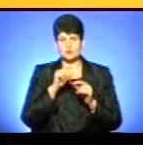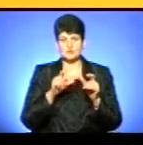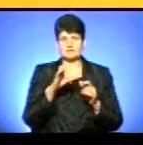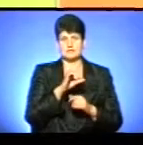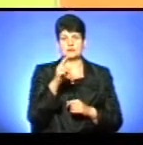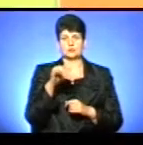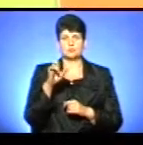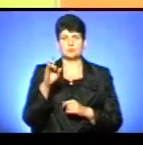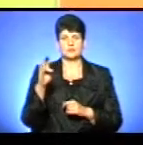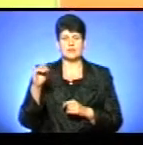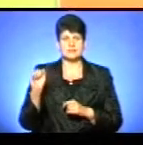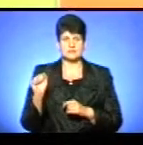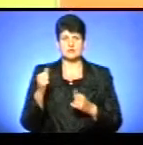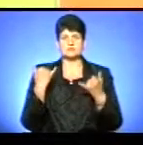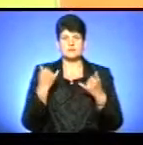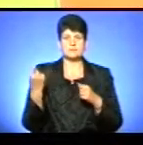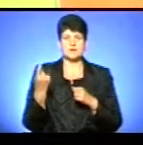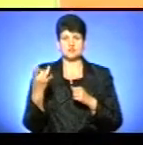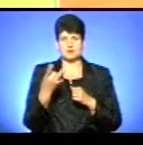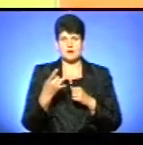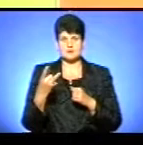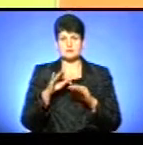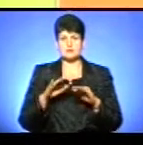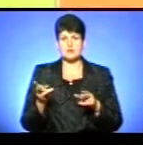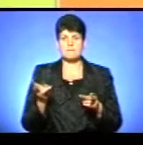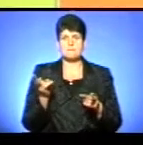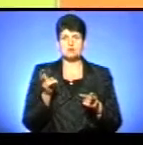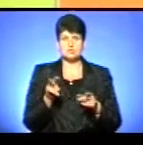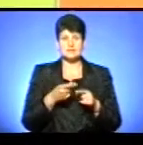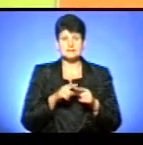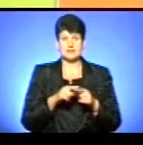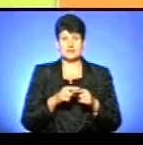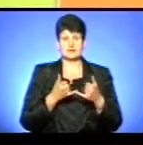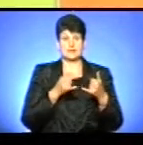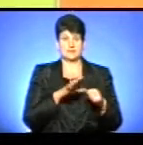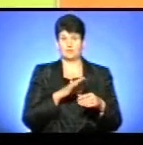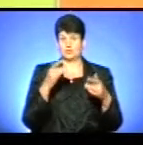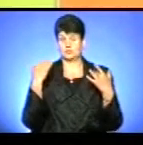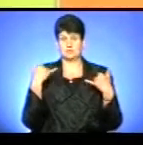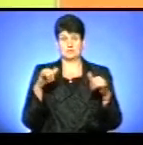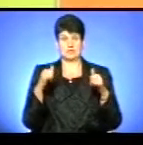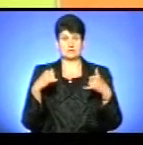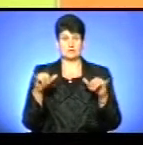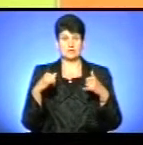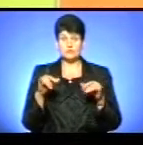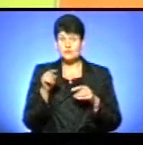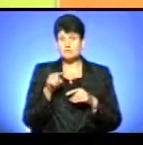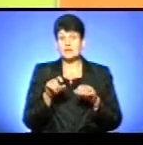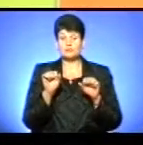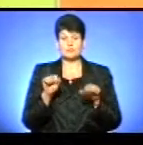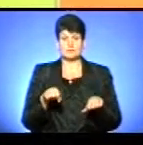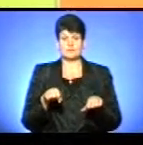Дубинська. Сьогодні перший раз діти зайшли. Це для них було несподіванкою, тому вони, можливо, так і ще